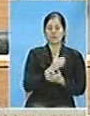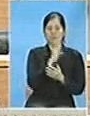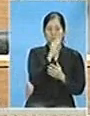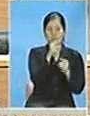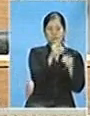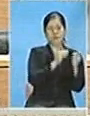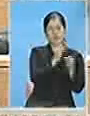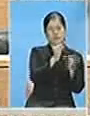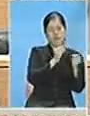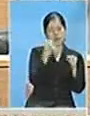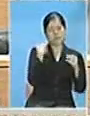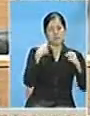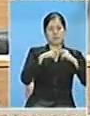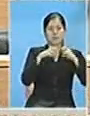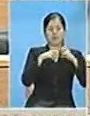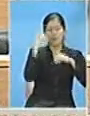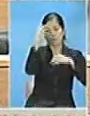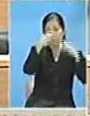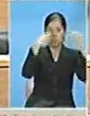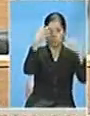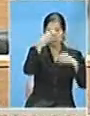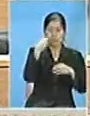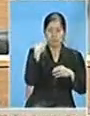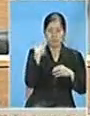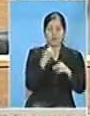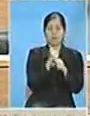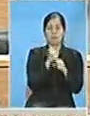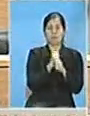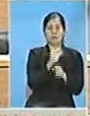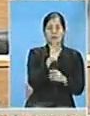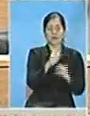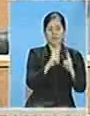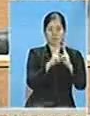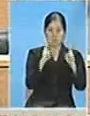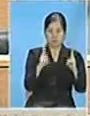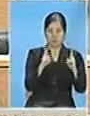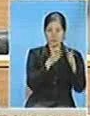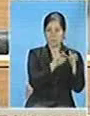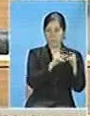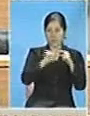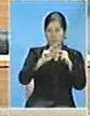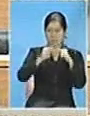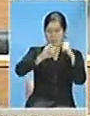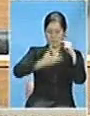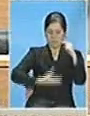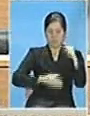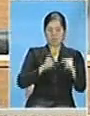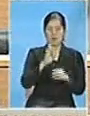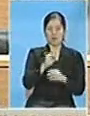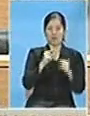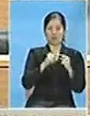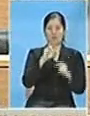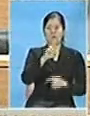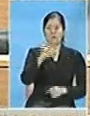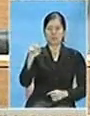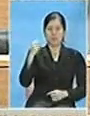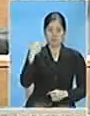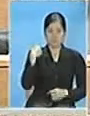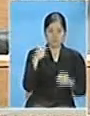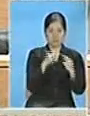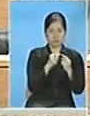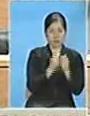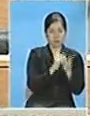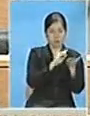แค่นี้จะเกิดความสับสนครับท่านประธานการทำงานของกรรมาธิการทุกคณะของสภาเนี่ยพอเราทำเสร็จไม่ว่าจะมีมูล